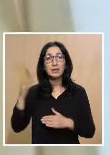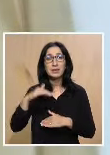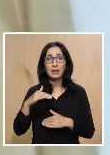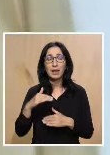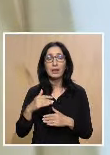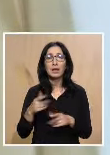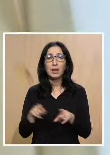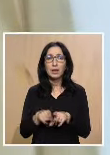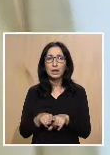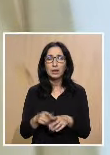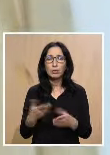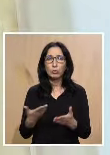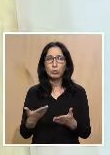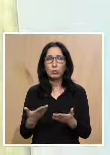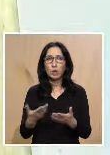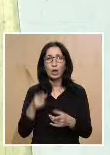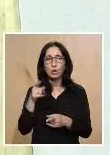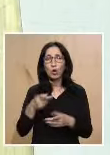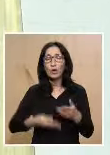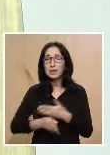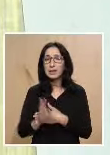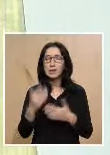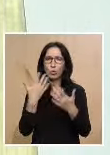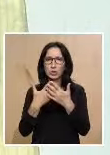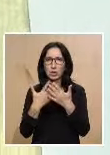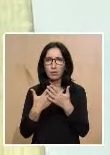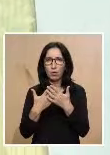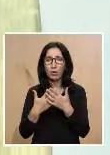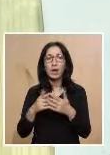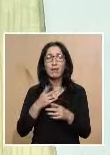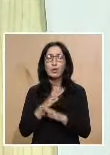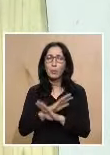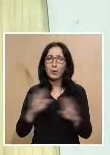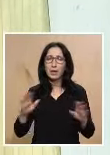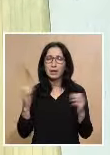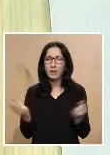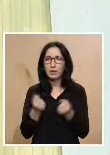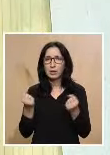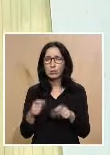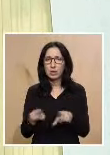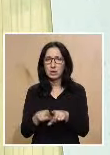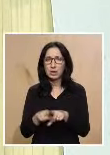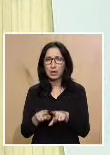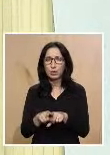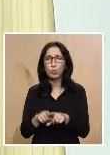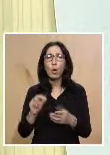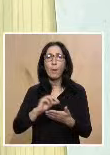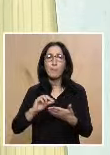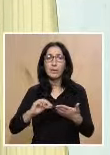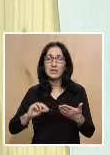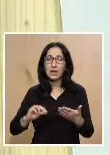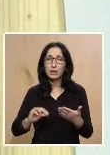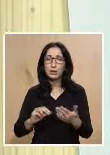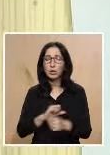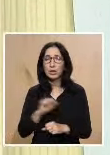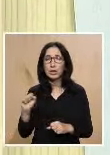След като той излиза от затвор, вече прекратява дейността си като писател